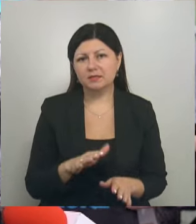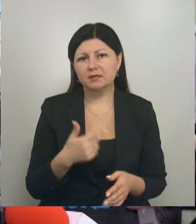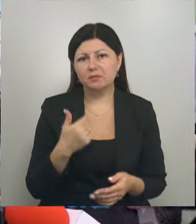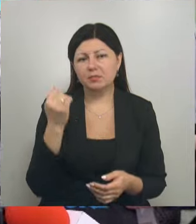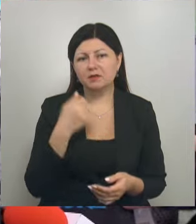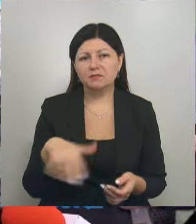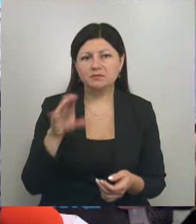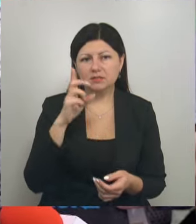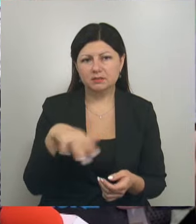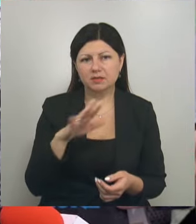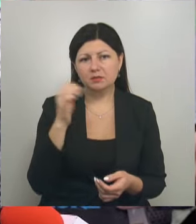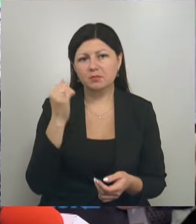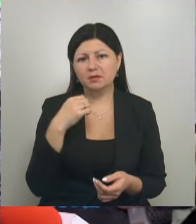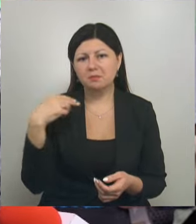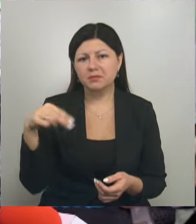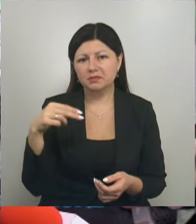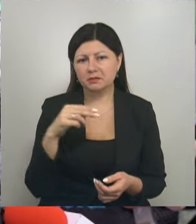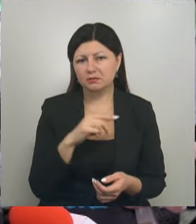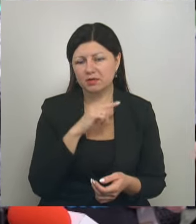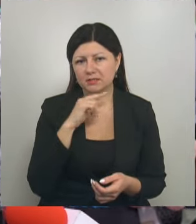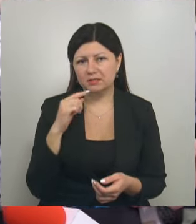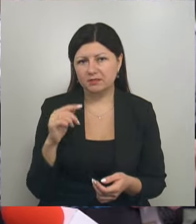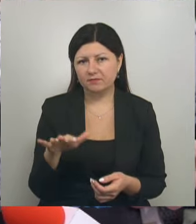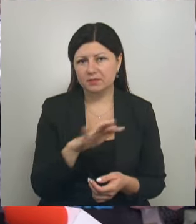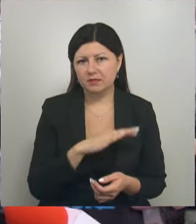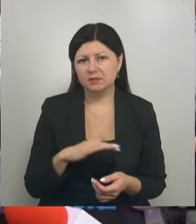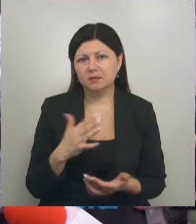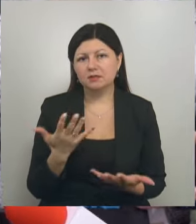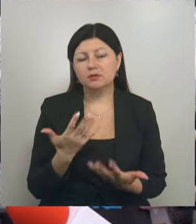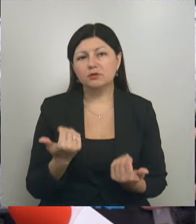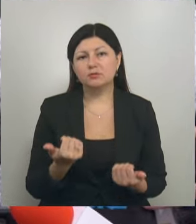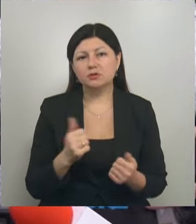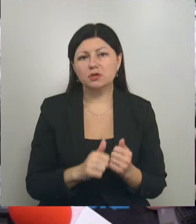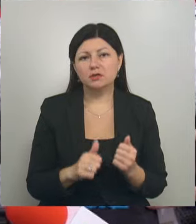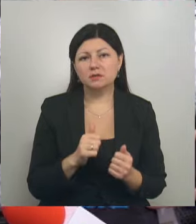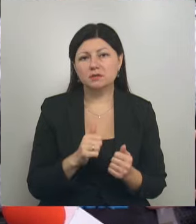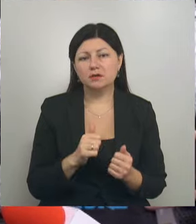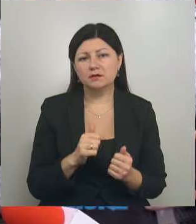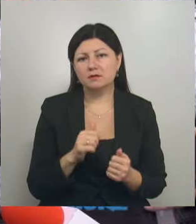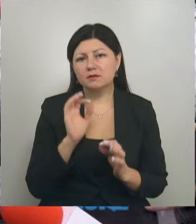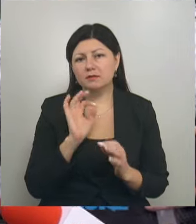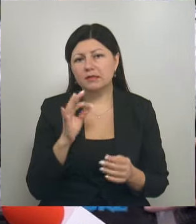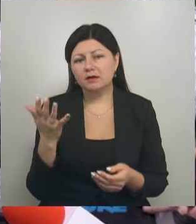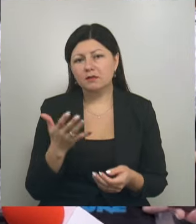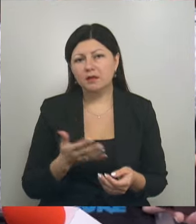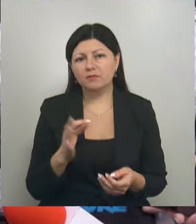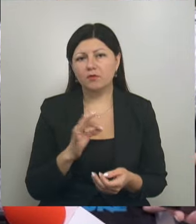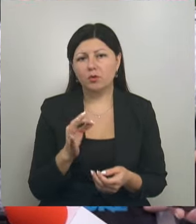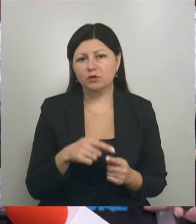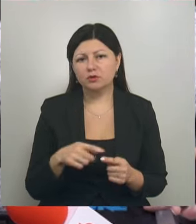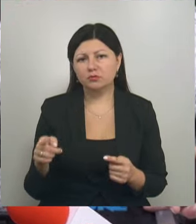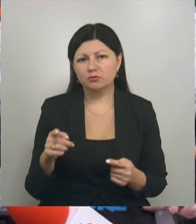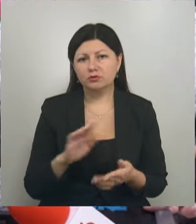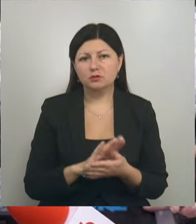стране, я благодарен президенту Российской Федерации, с которым часто докладываю о текущей ситуации.